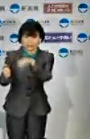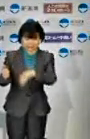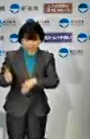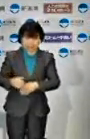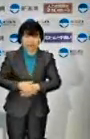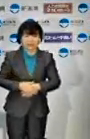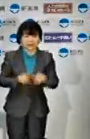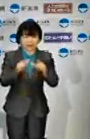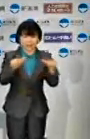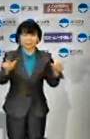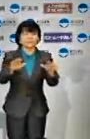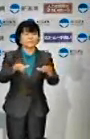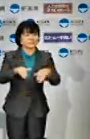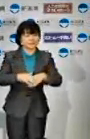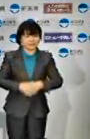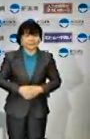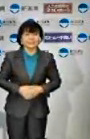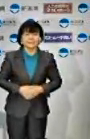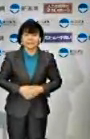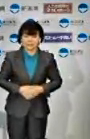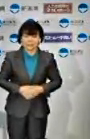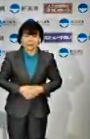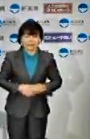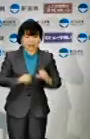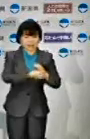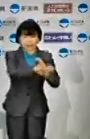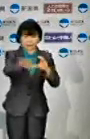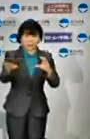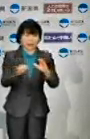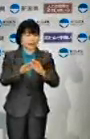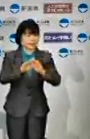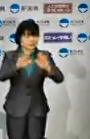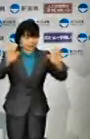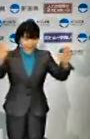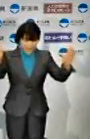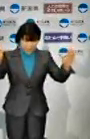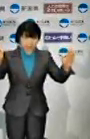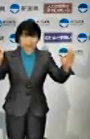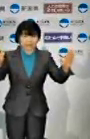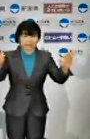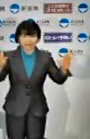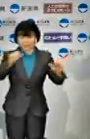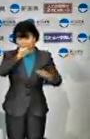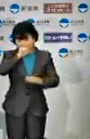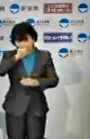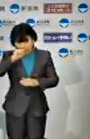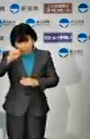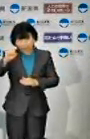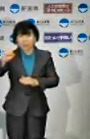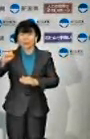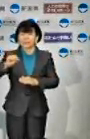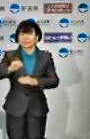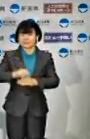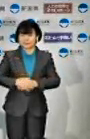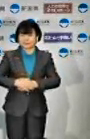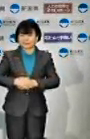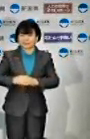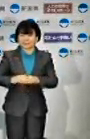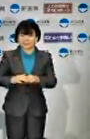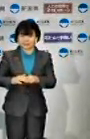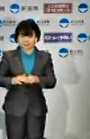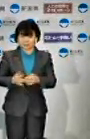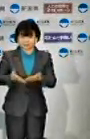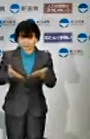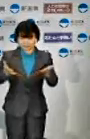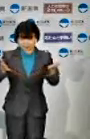ところですが、で実際、キャンペーン始まっておりますが大変好評であります。で今回は